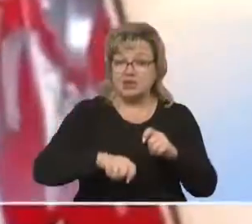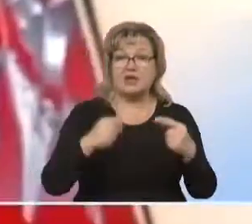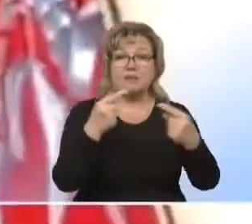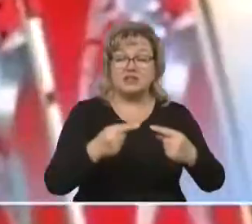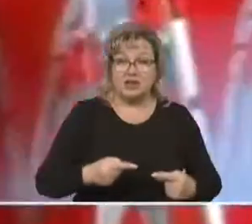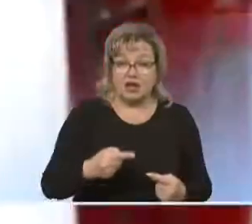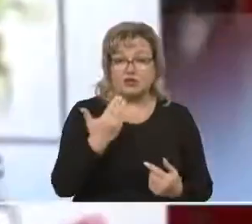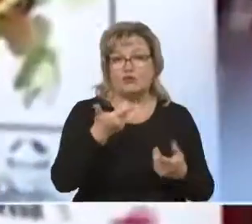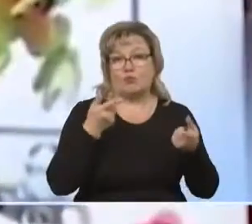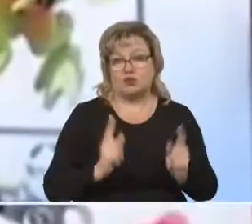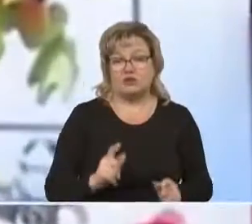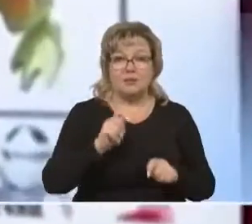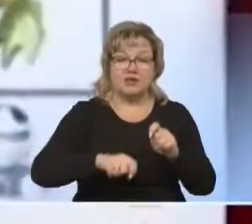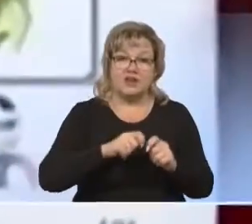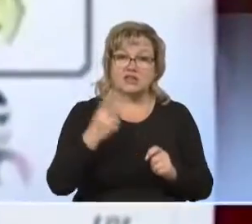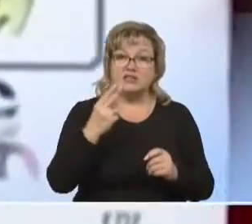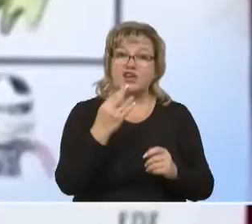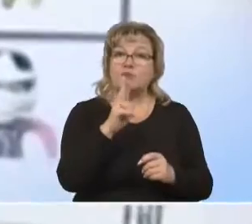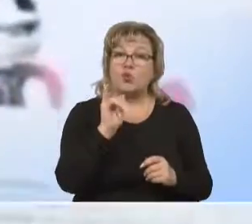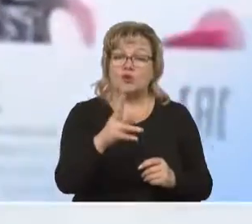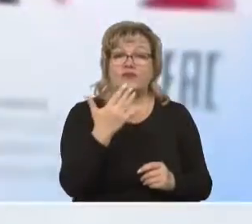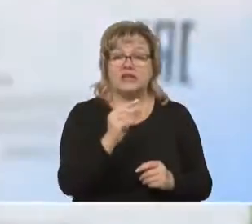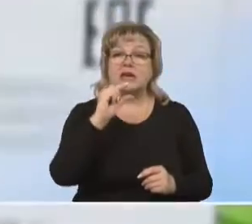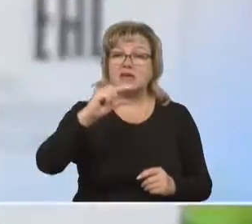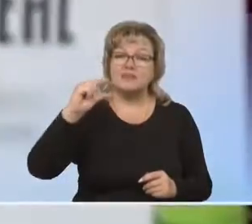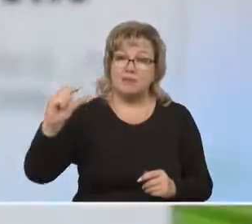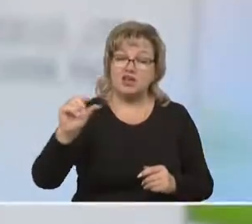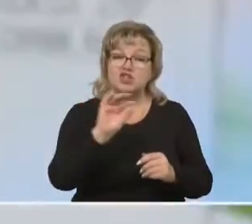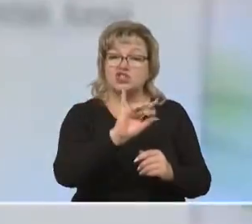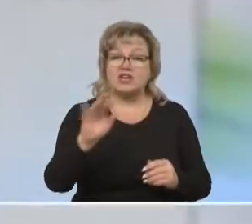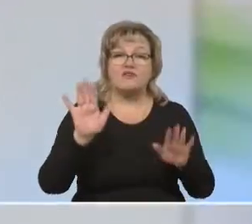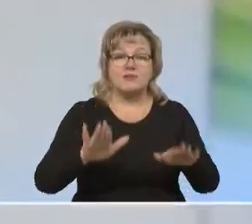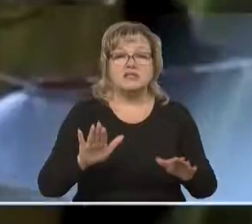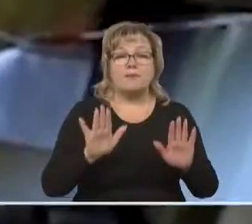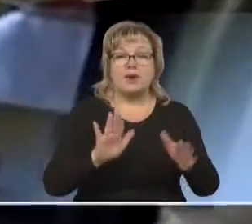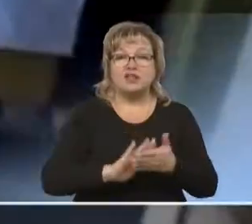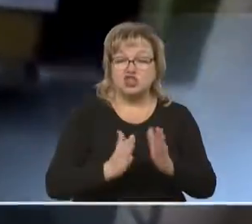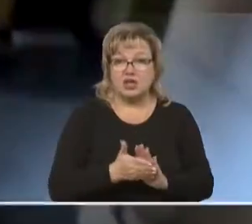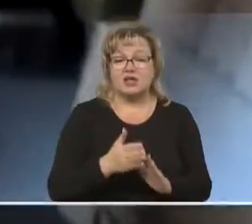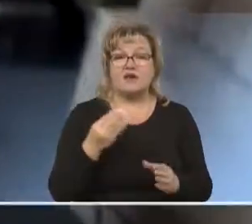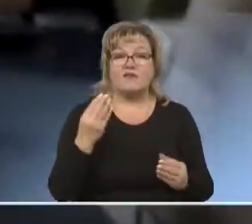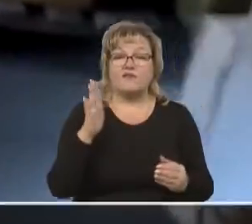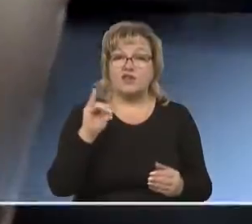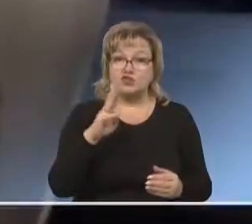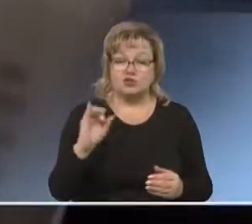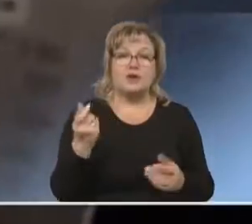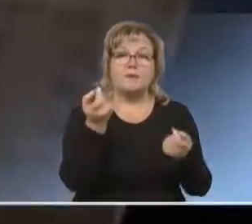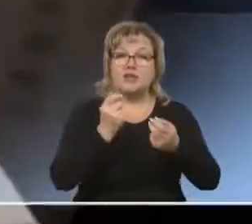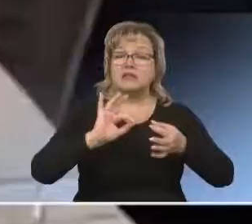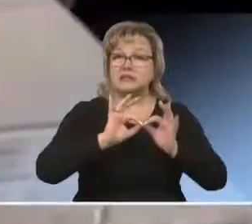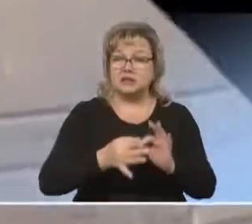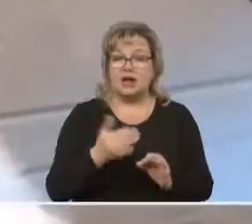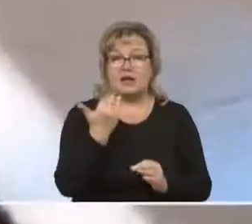его подлинность. Проверяют цвет букв и их размер, шрифт, местоположение, размер самой вещи, наличие мелких деталей и